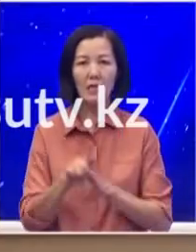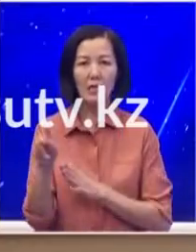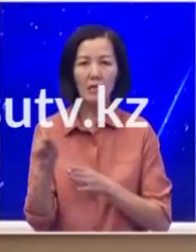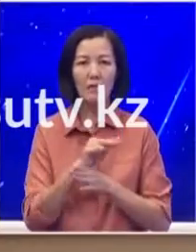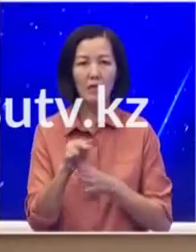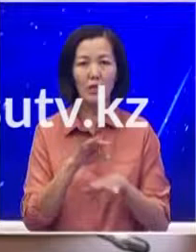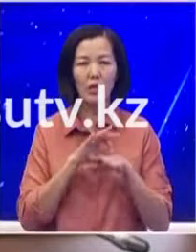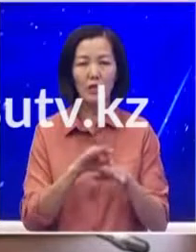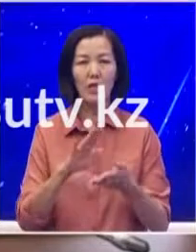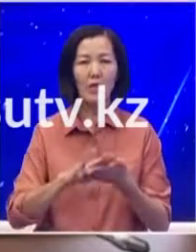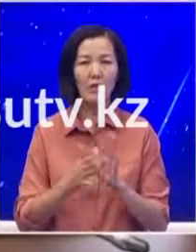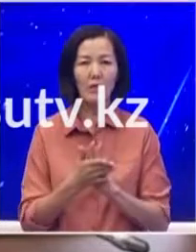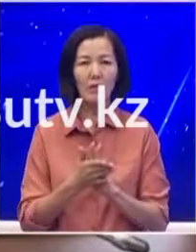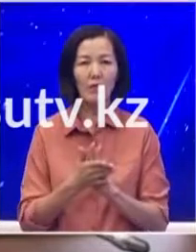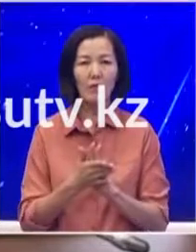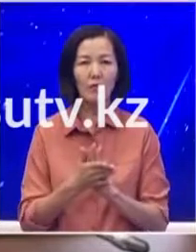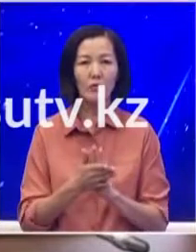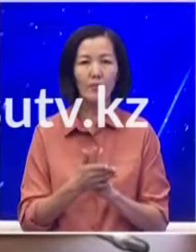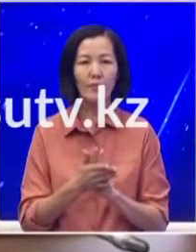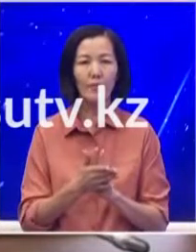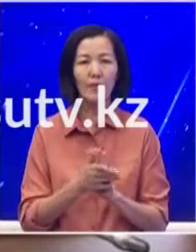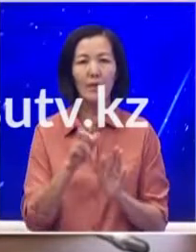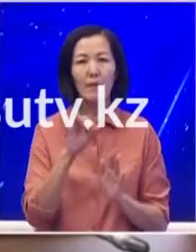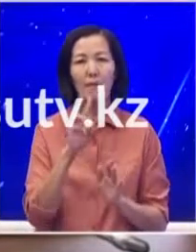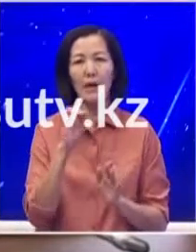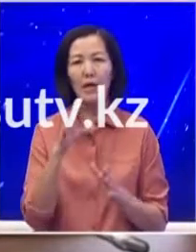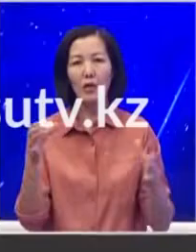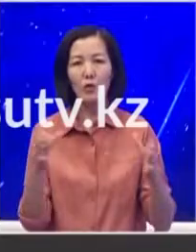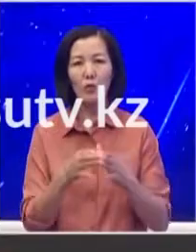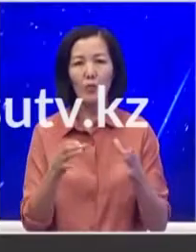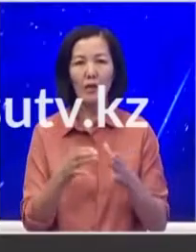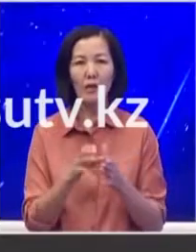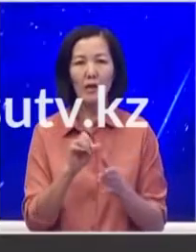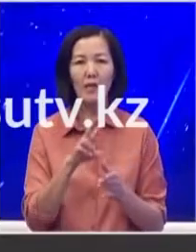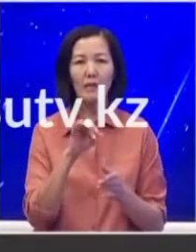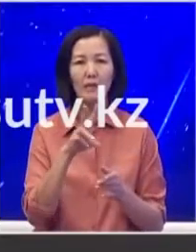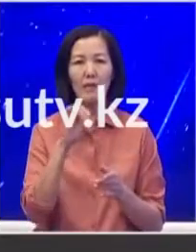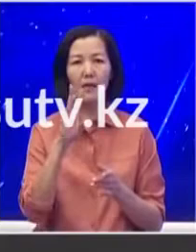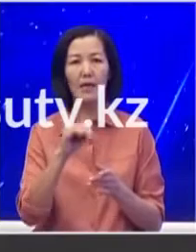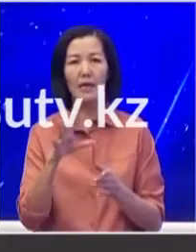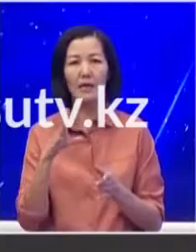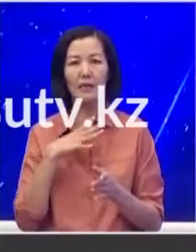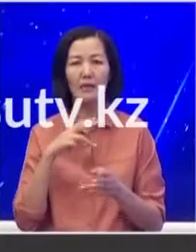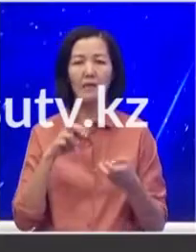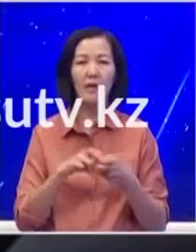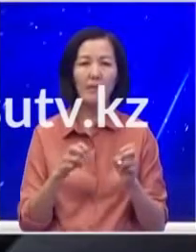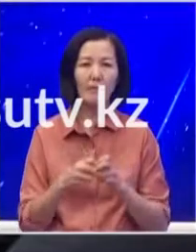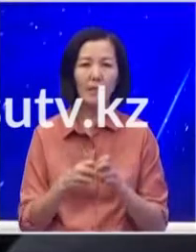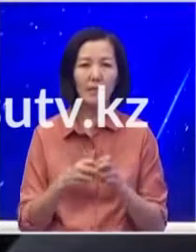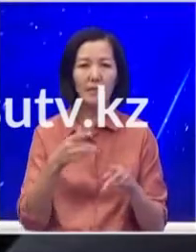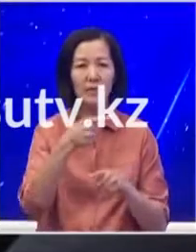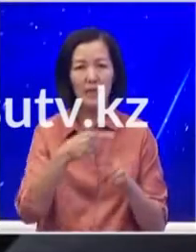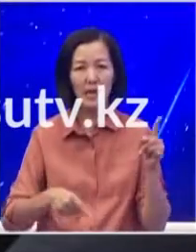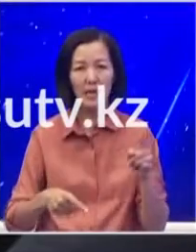работы. Согласно существующей договоренности с подрядчиком «Бакат», группой компании «Алсим Аларко», стыковка основной магистрали